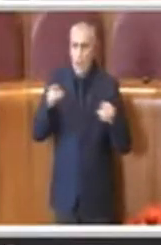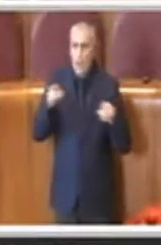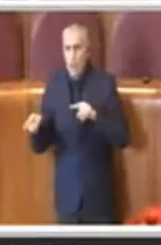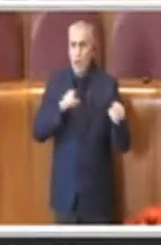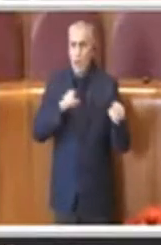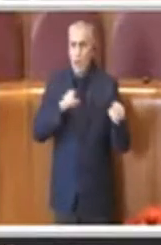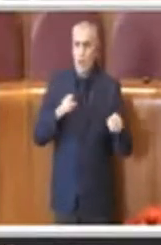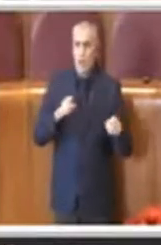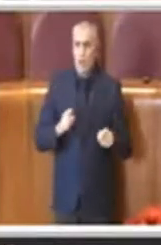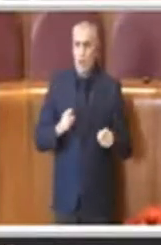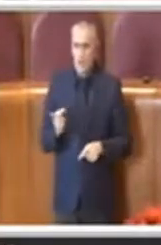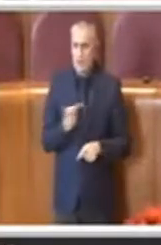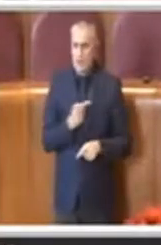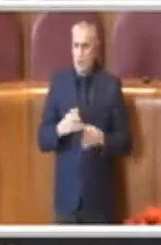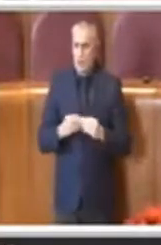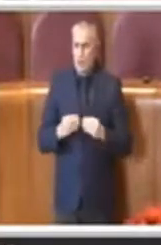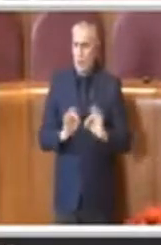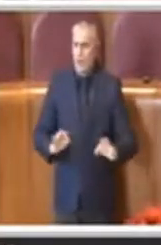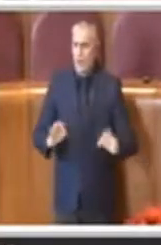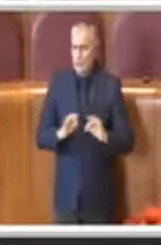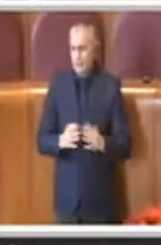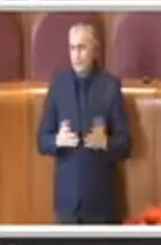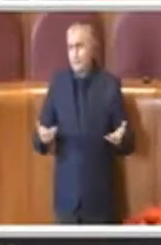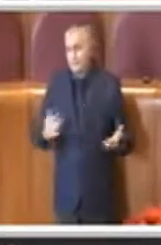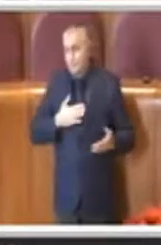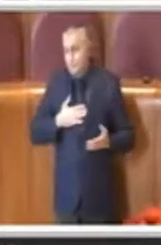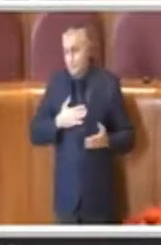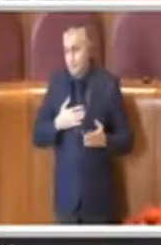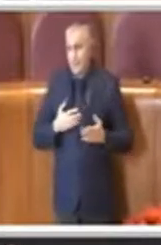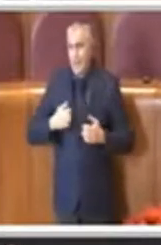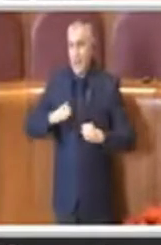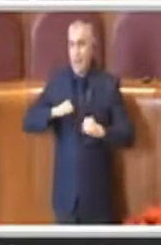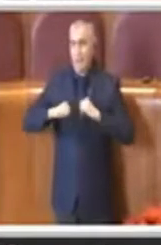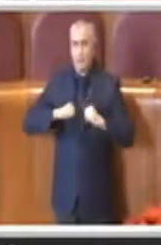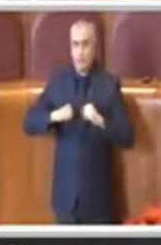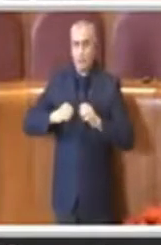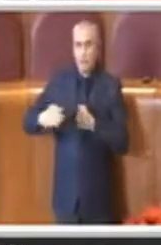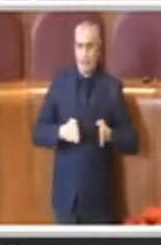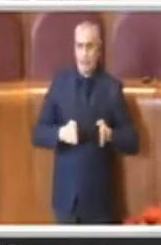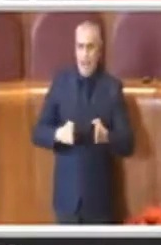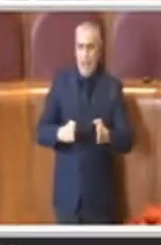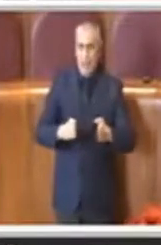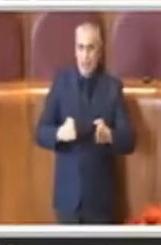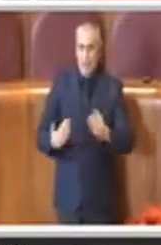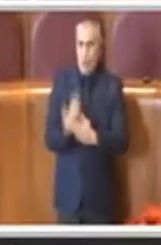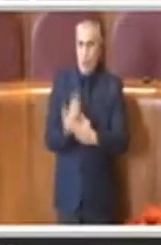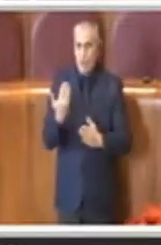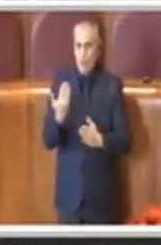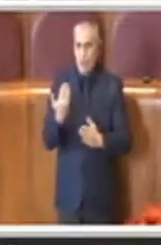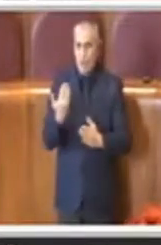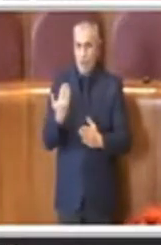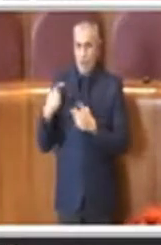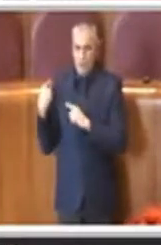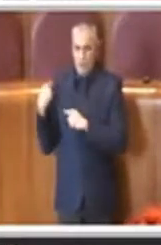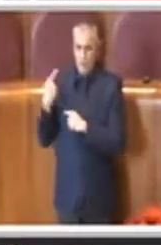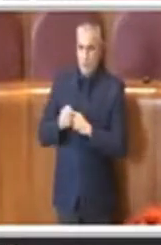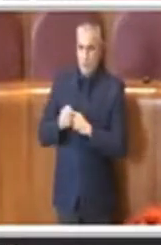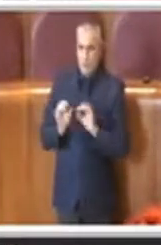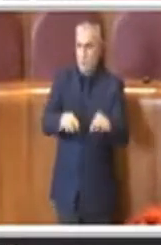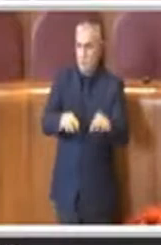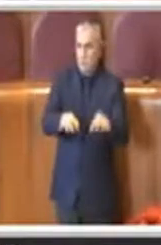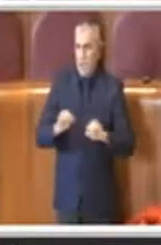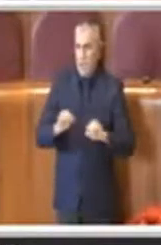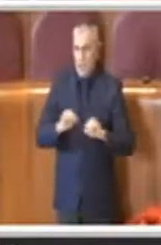sempre ribadito, questa è una strada nuova che l'amministrazione non ha mai portato avanti, è tutto